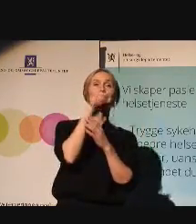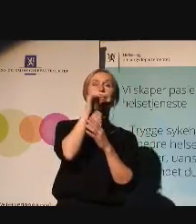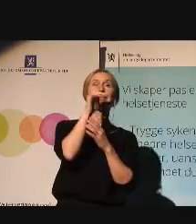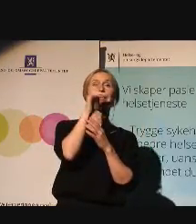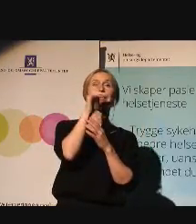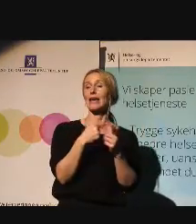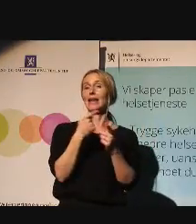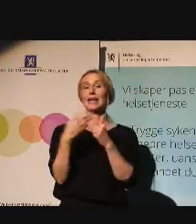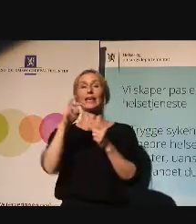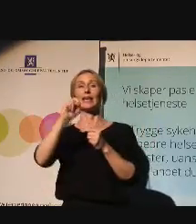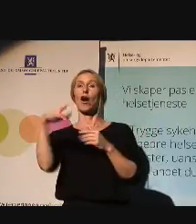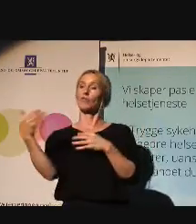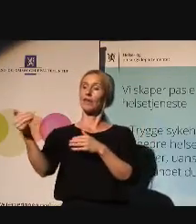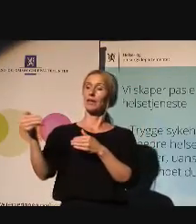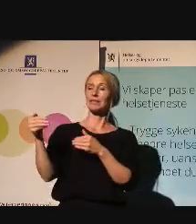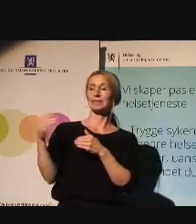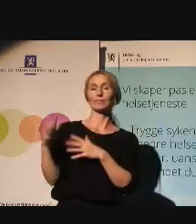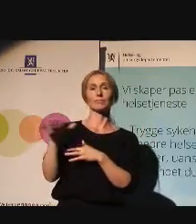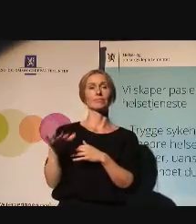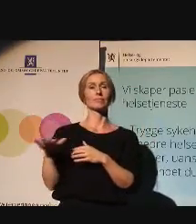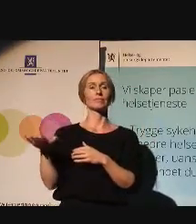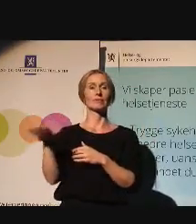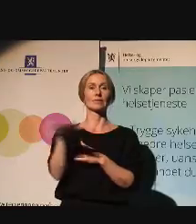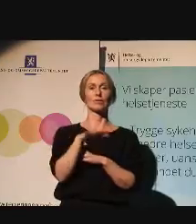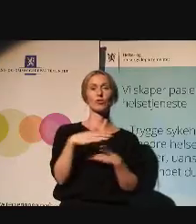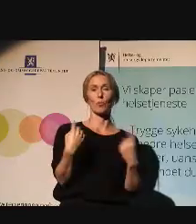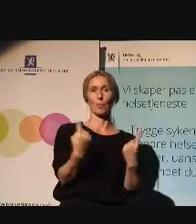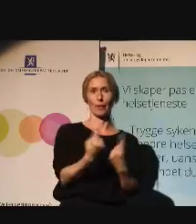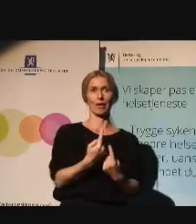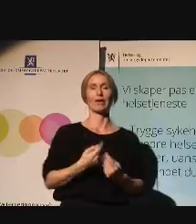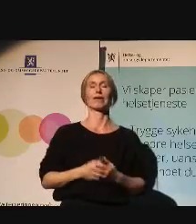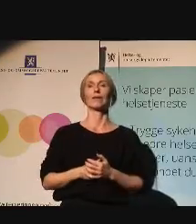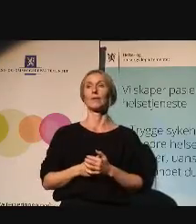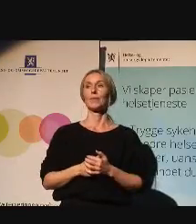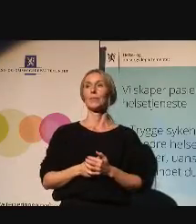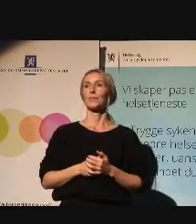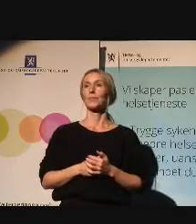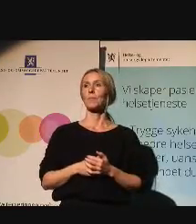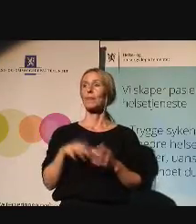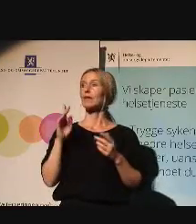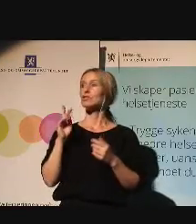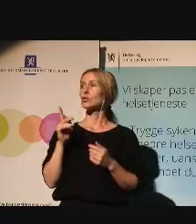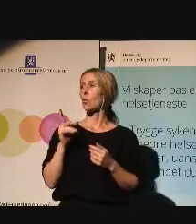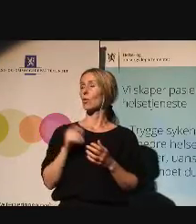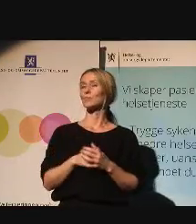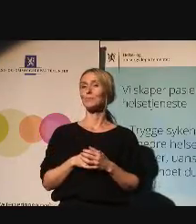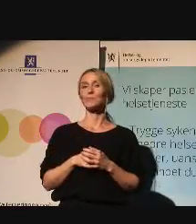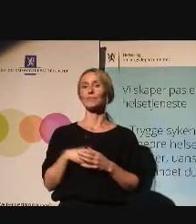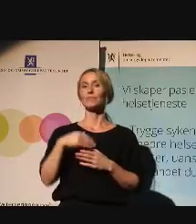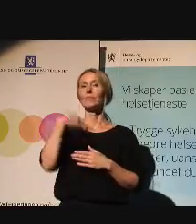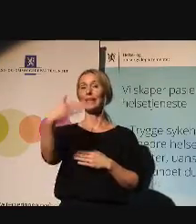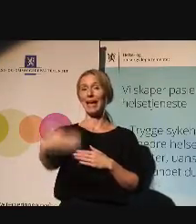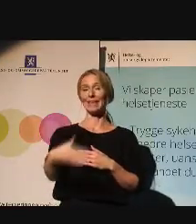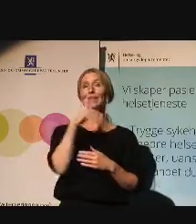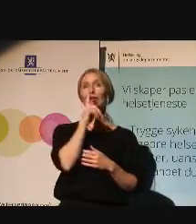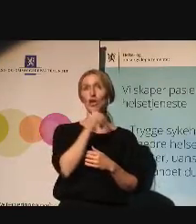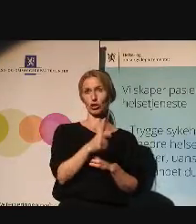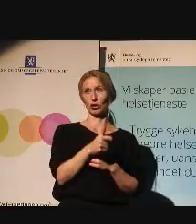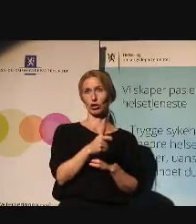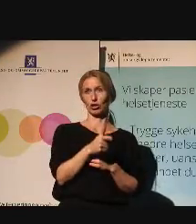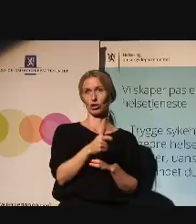i andre tilgrensende rom. Så, etter lunsj,